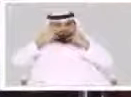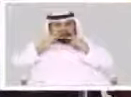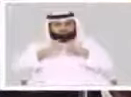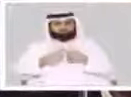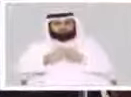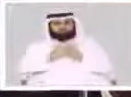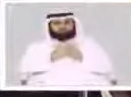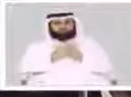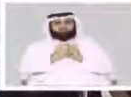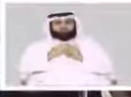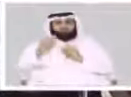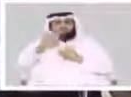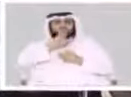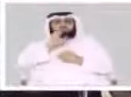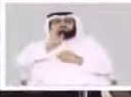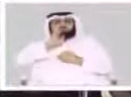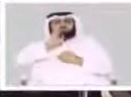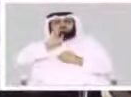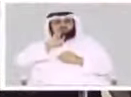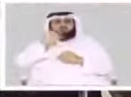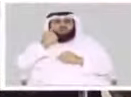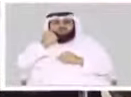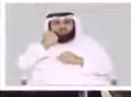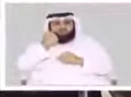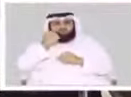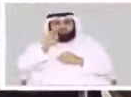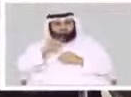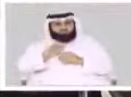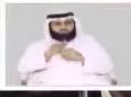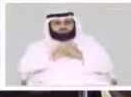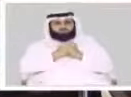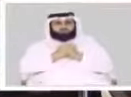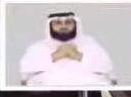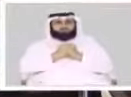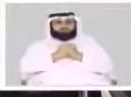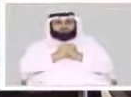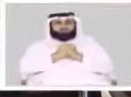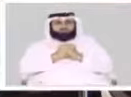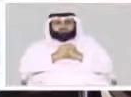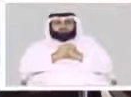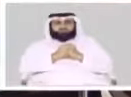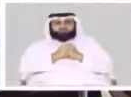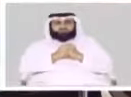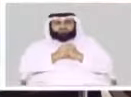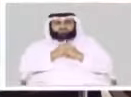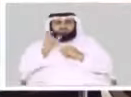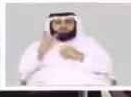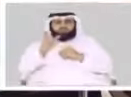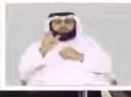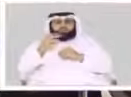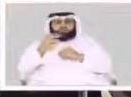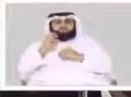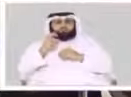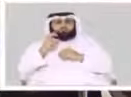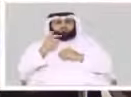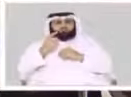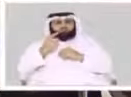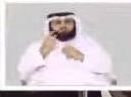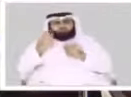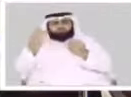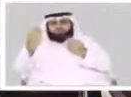ومن المعهود عندنا في حياتنا، نعم، أن الإنعام